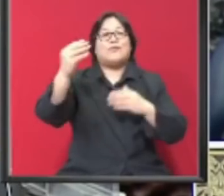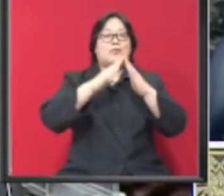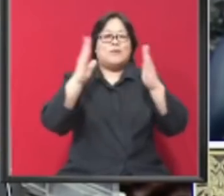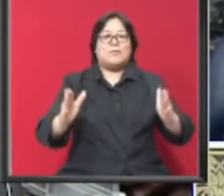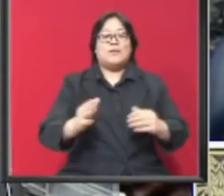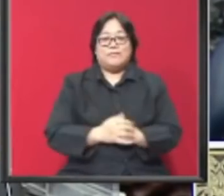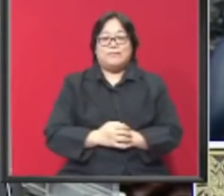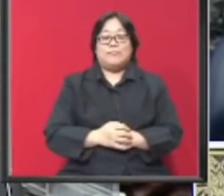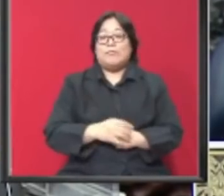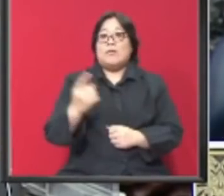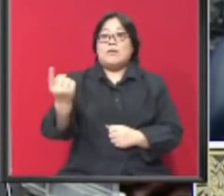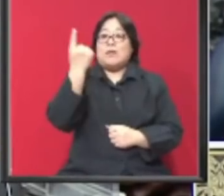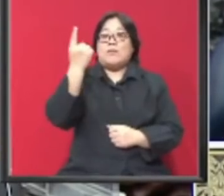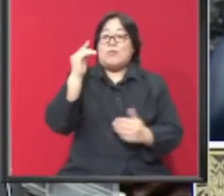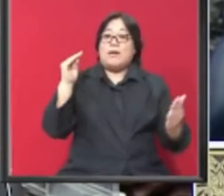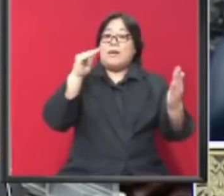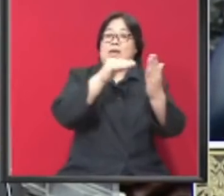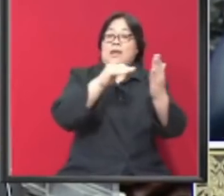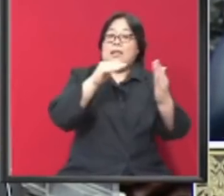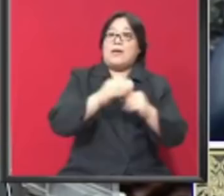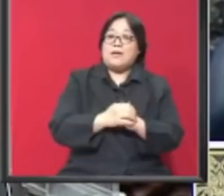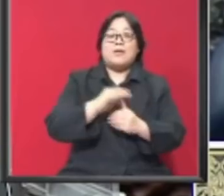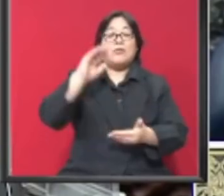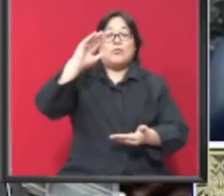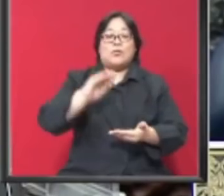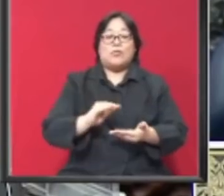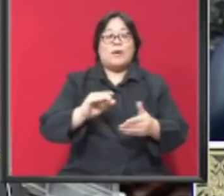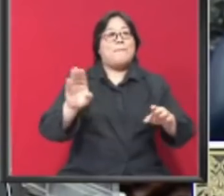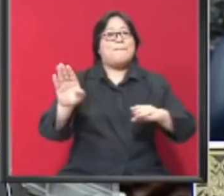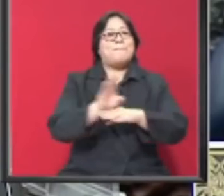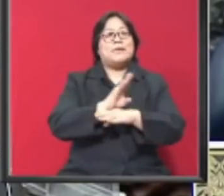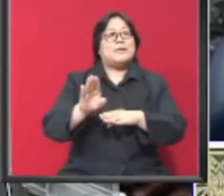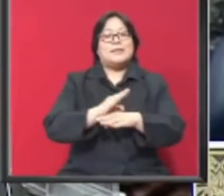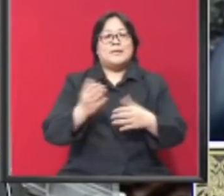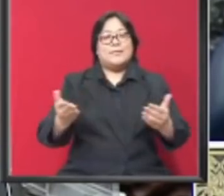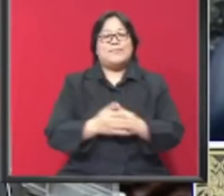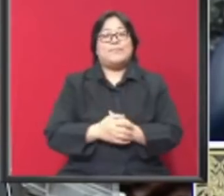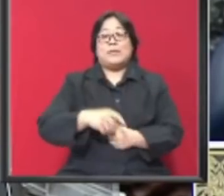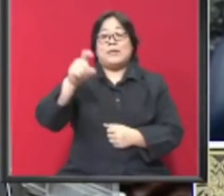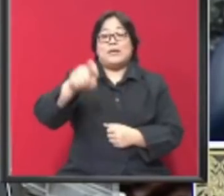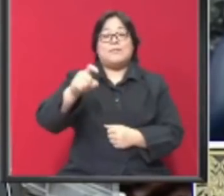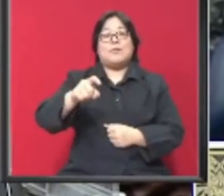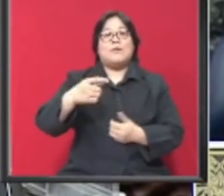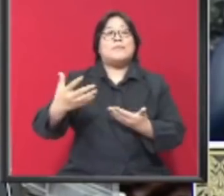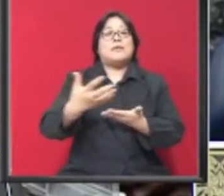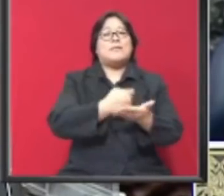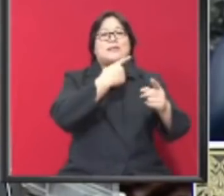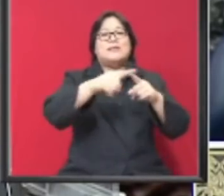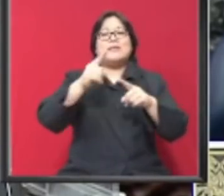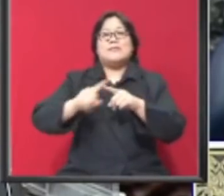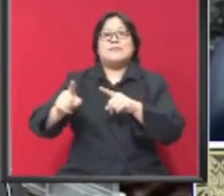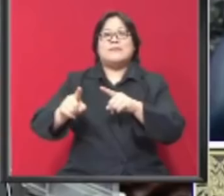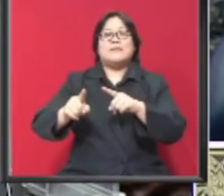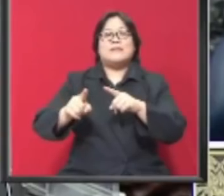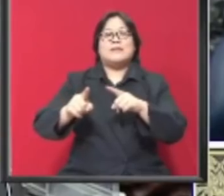pun hai satu dari halangan terhadap kekurangan bisnis ialah keperluan mendapat berbagai